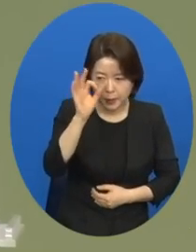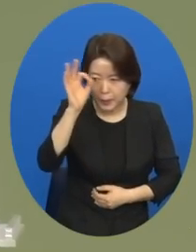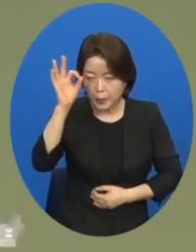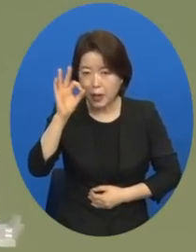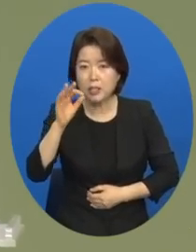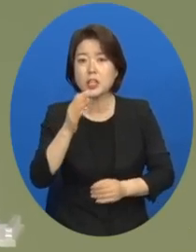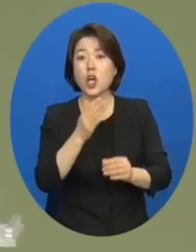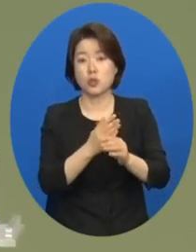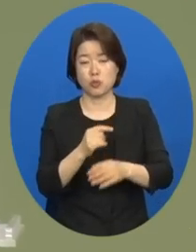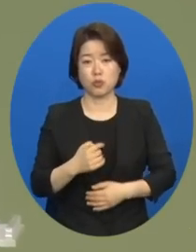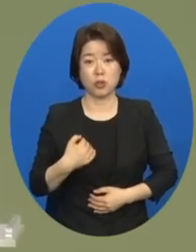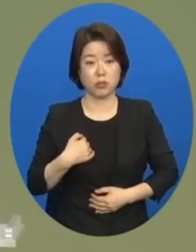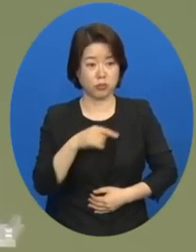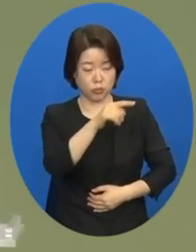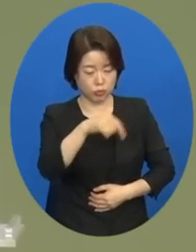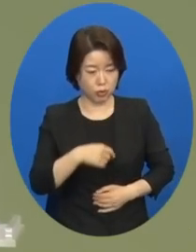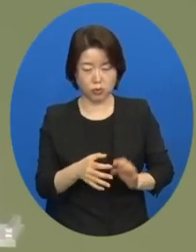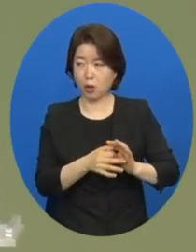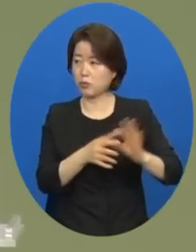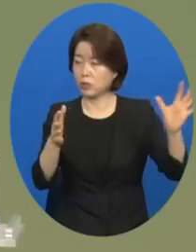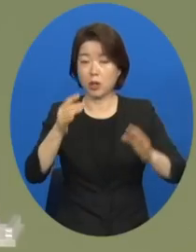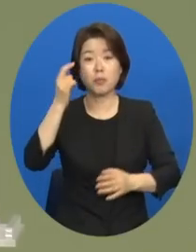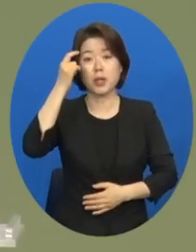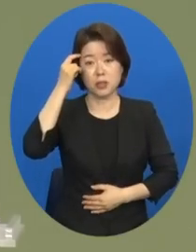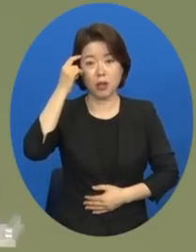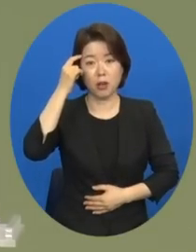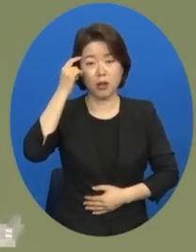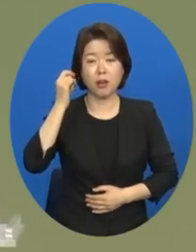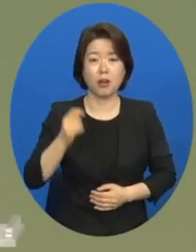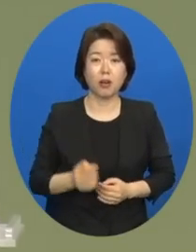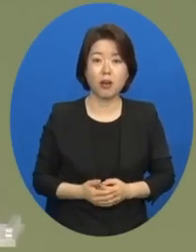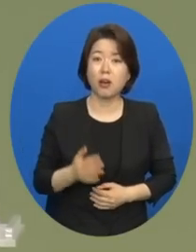저는 그거하고 저하고 상관이 없다고 생각했는데